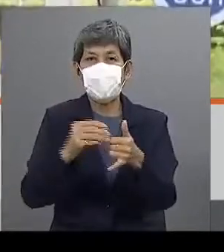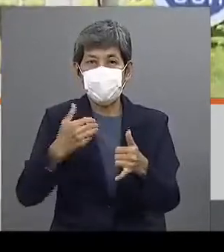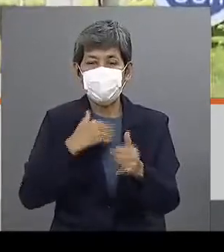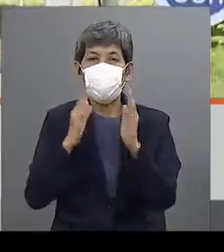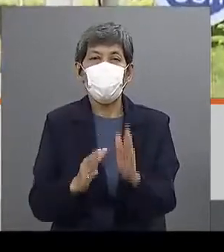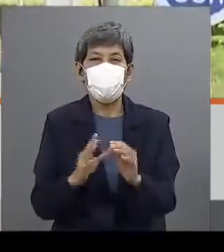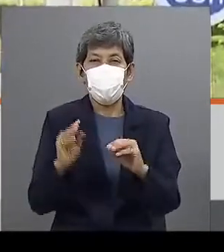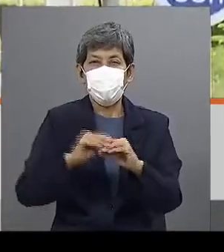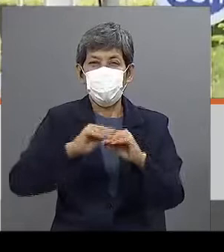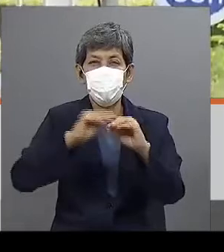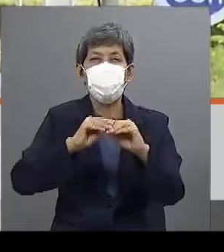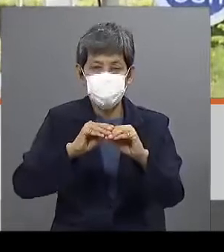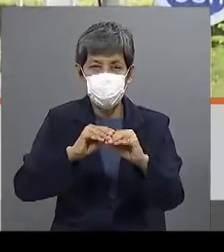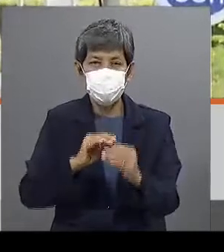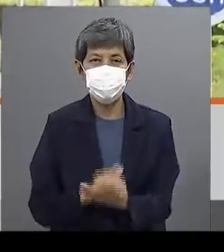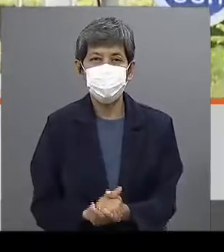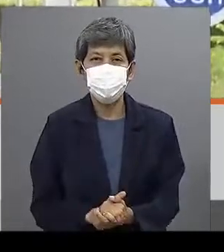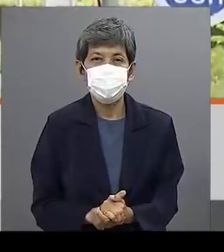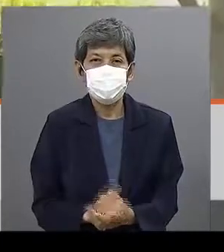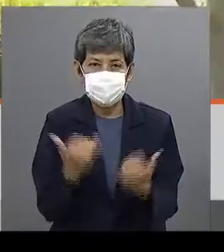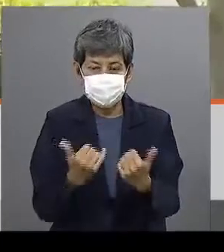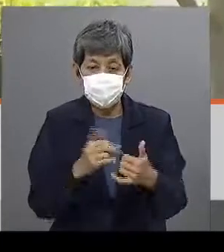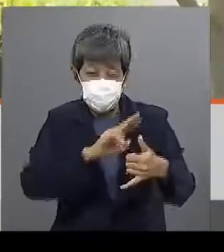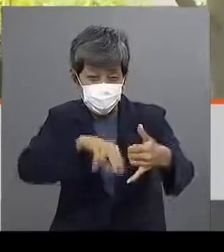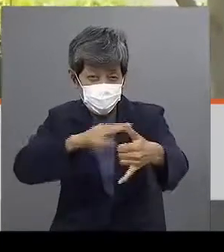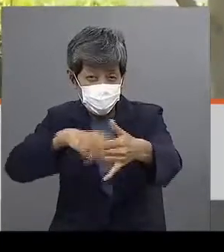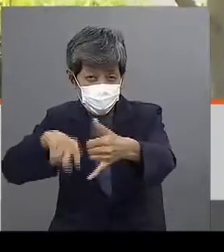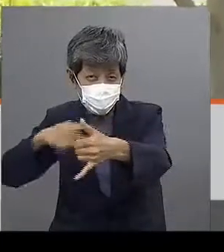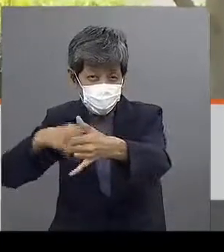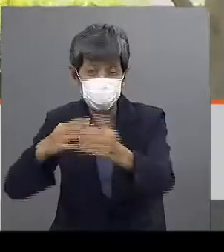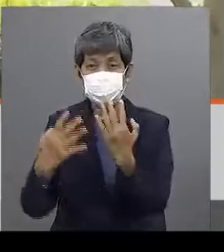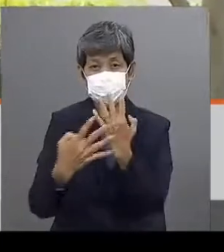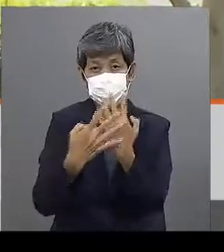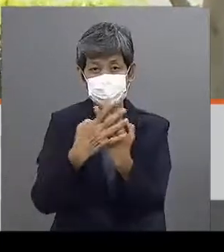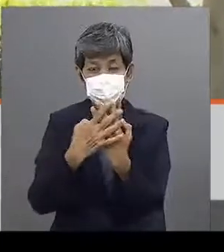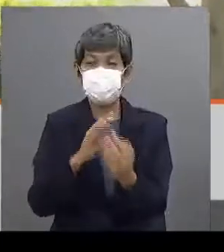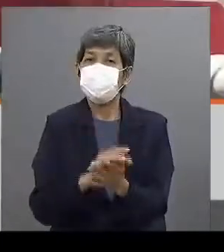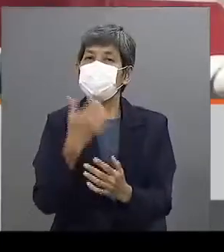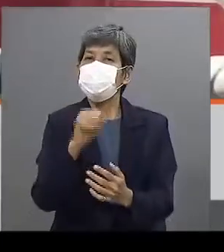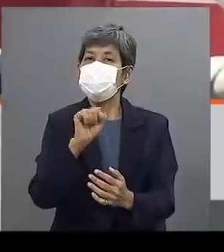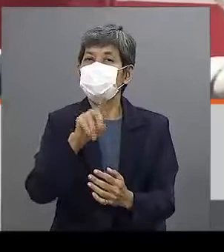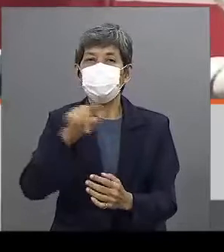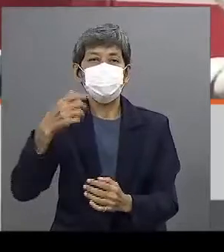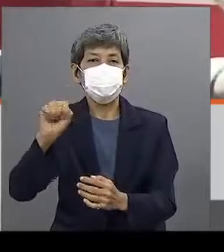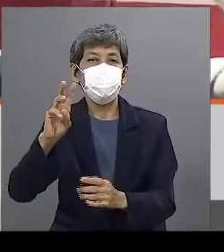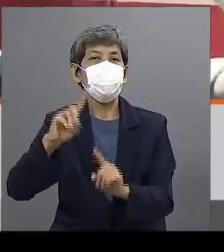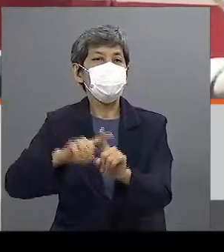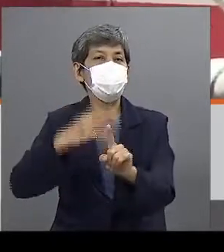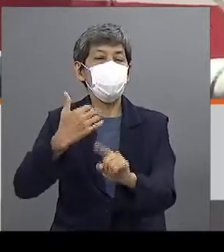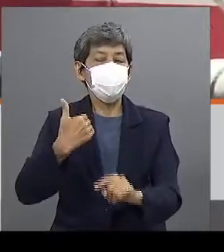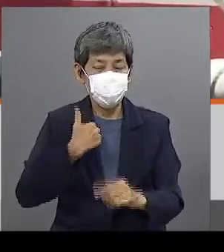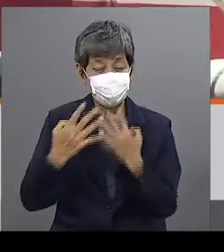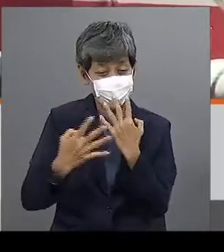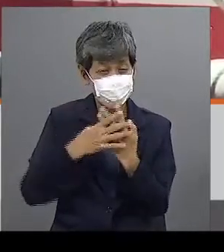อ่าและจากการตรวจคัดกรองเชิงรุกในเรือนจำตั้งแต่วันที่ 12ถึง 16พฤษภาคมพบว่าผู้ต้องขังในเรือนจำ